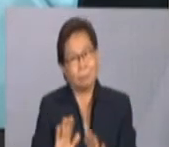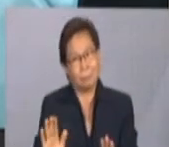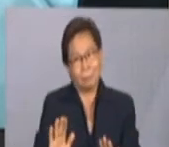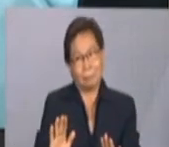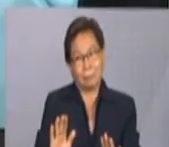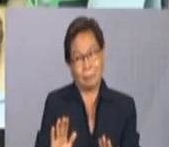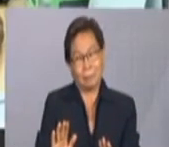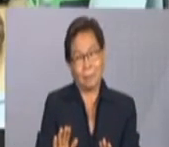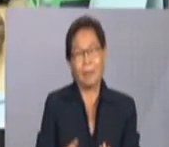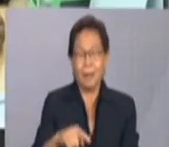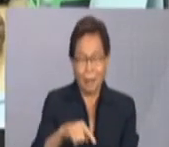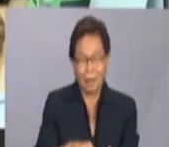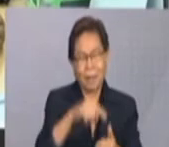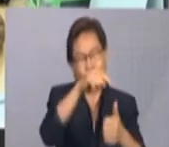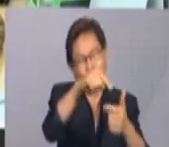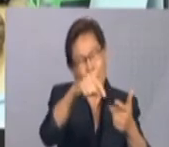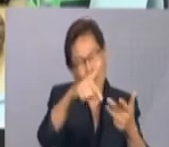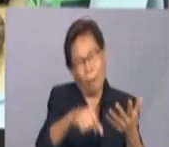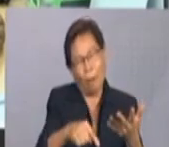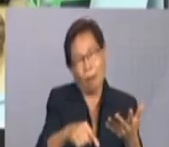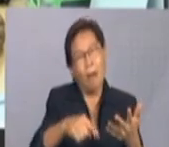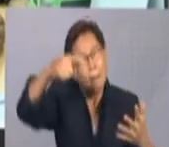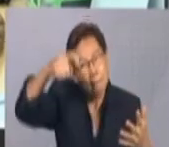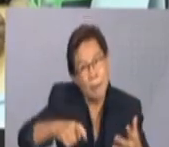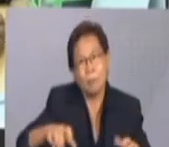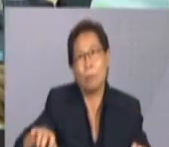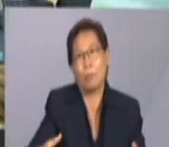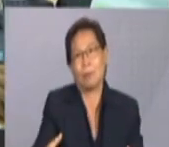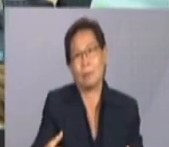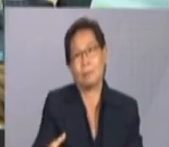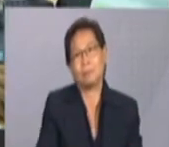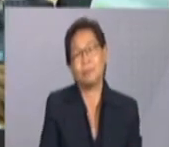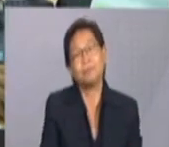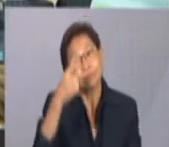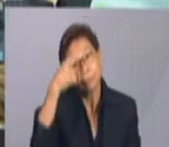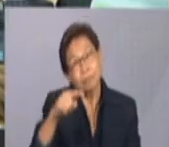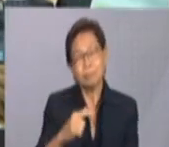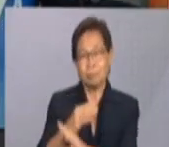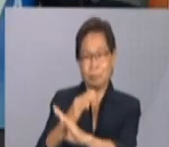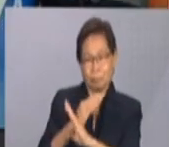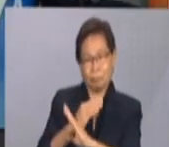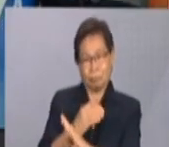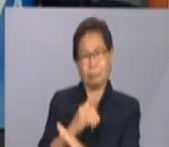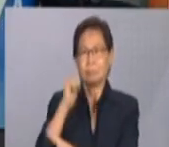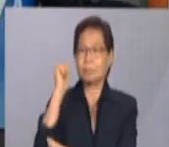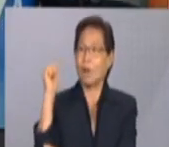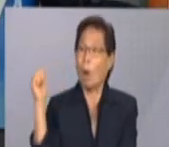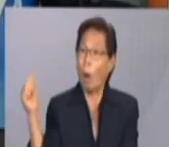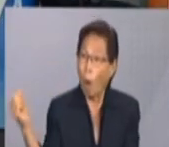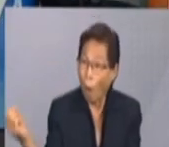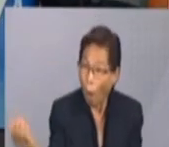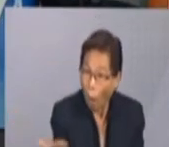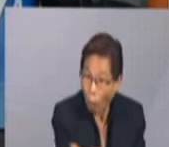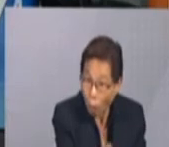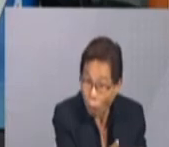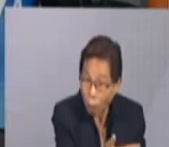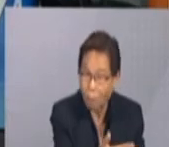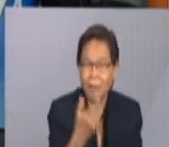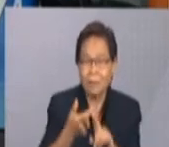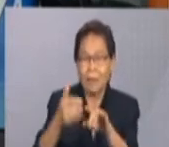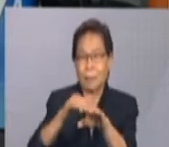ini adalah antara langkah-langkah yang mesti dibuat untuk lindungi di Anda the pada jangkitan